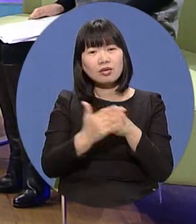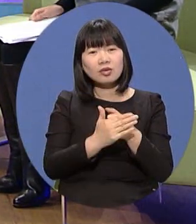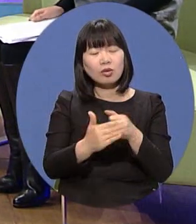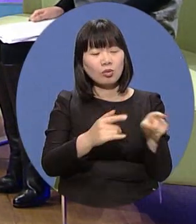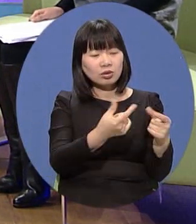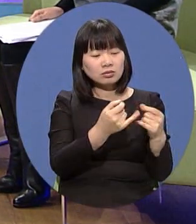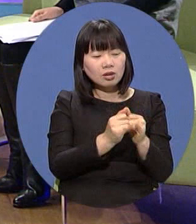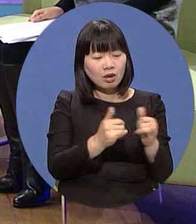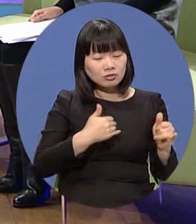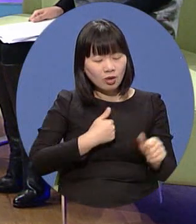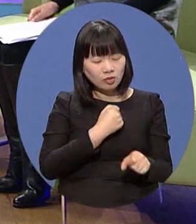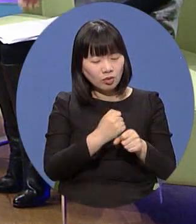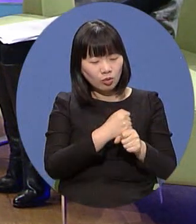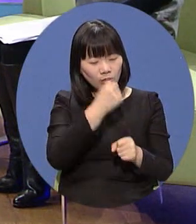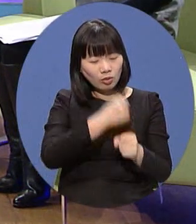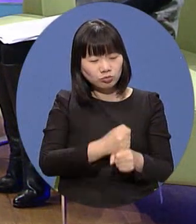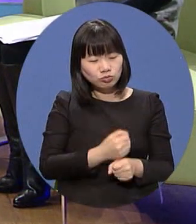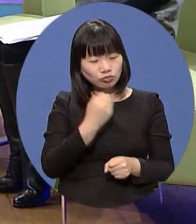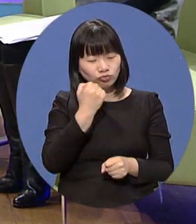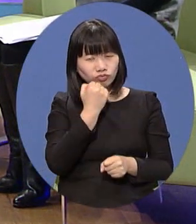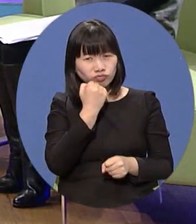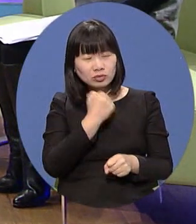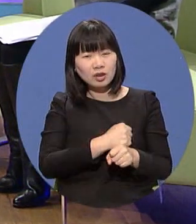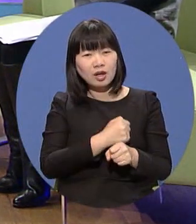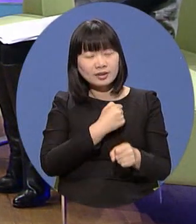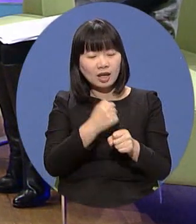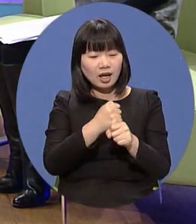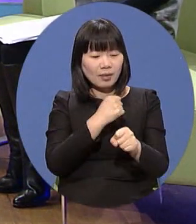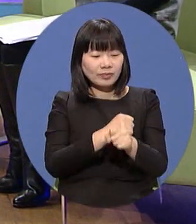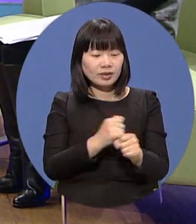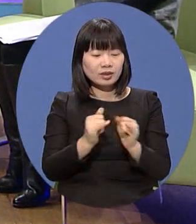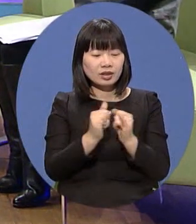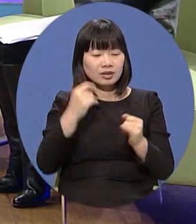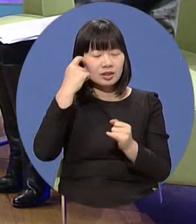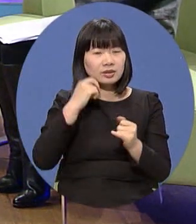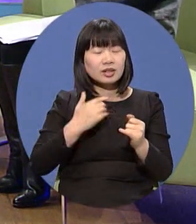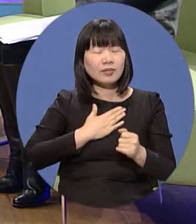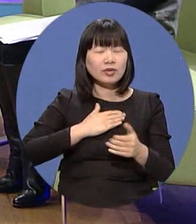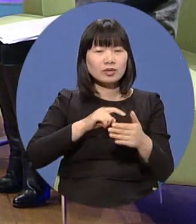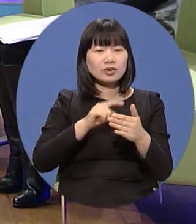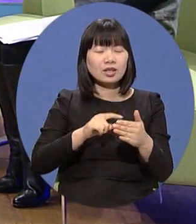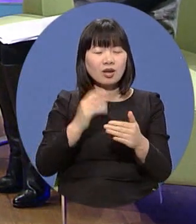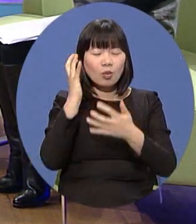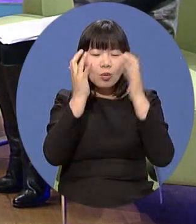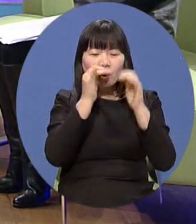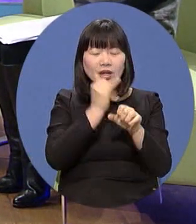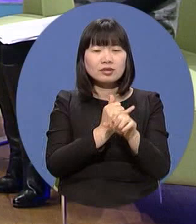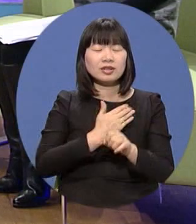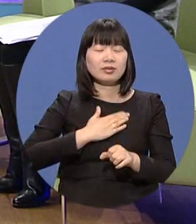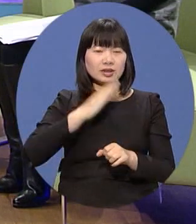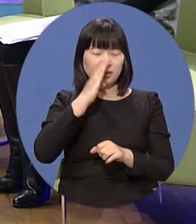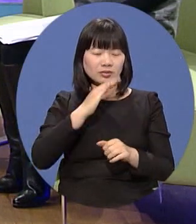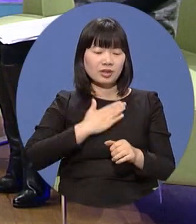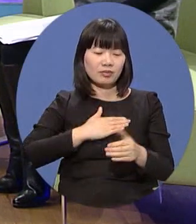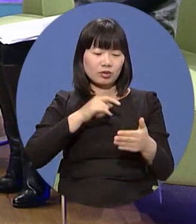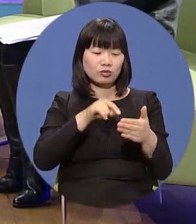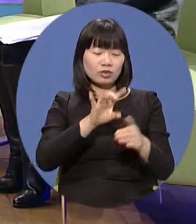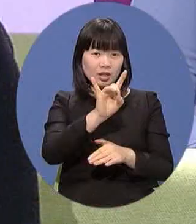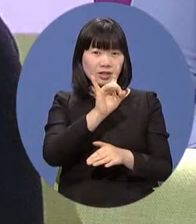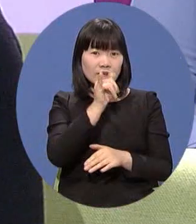사람이 나를 당황하게 만들어? 우리 당황감 사실 인간이 느끼는 감정 중에서 매우 혼란스럽고 되게 기분 나쁜 감정 중에 하나예요.